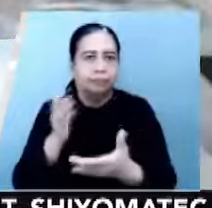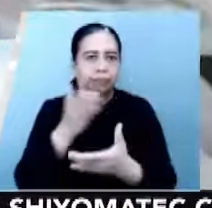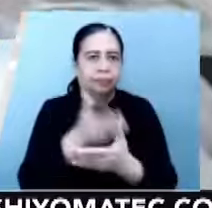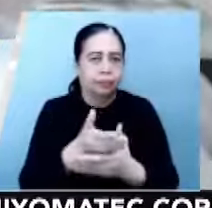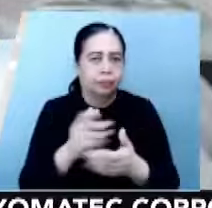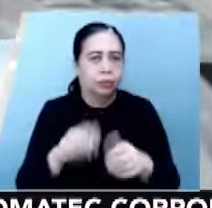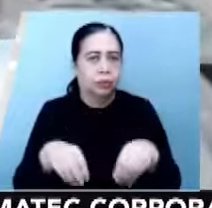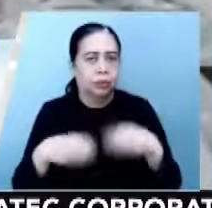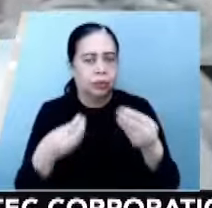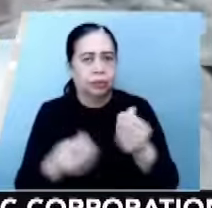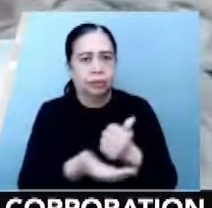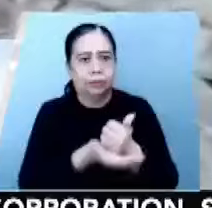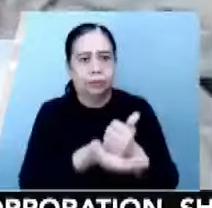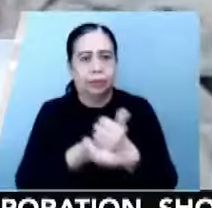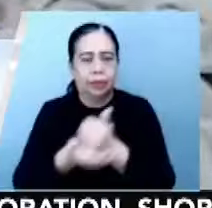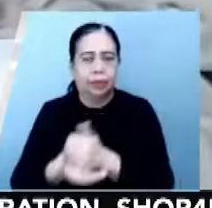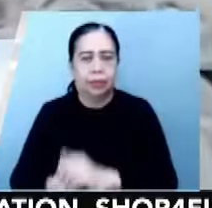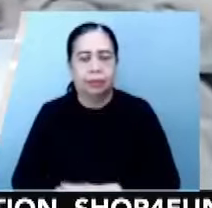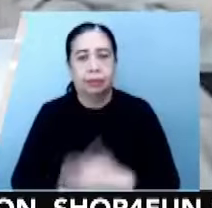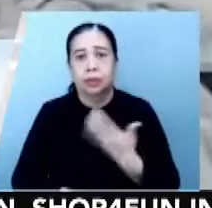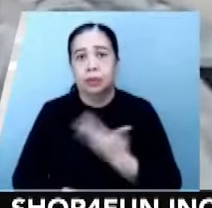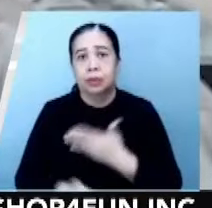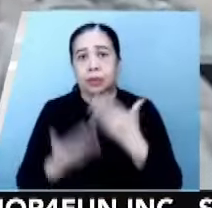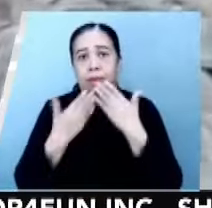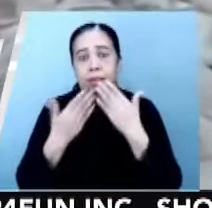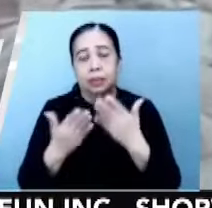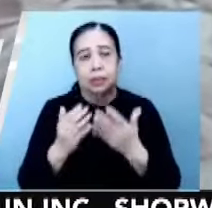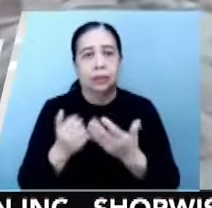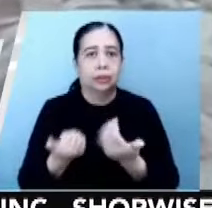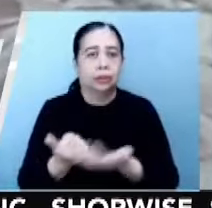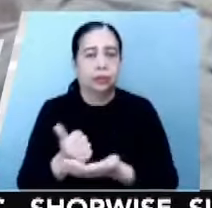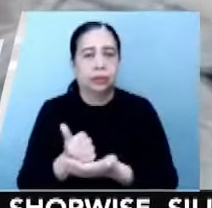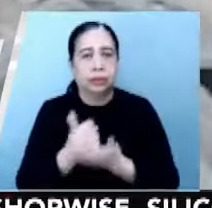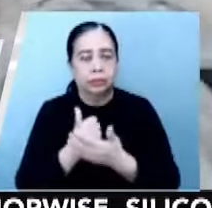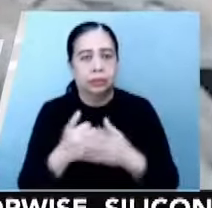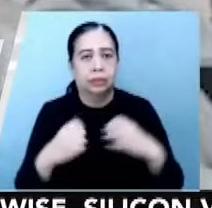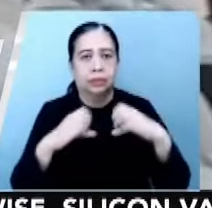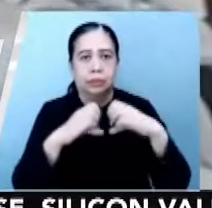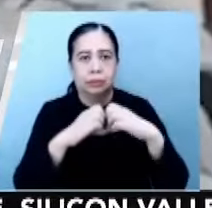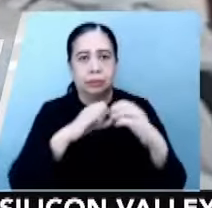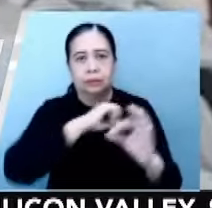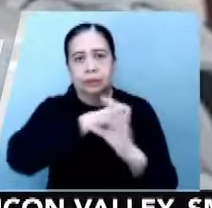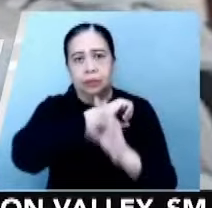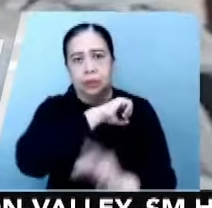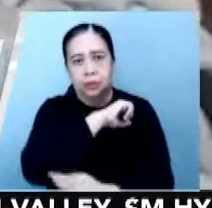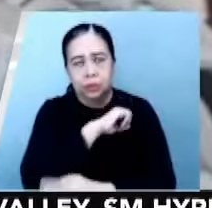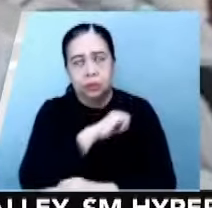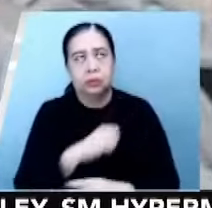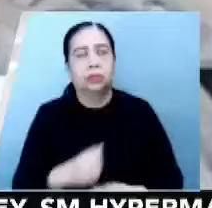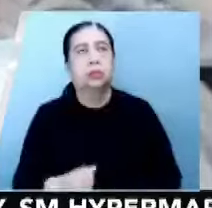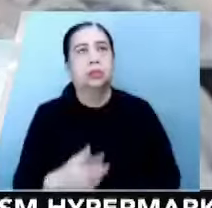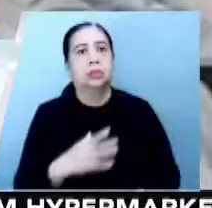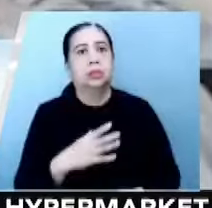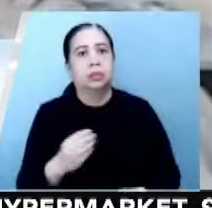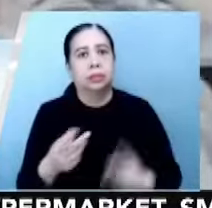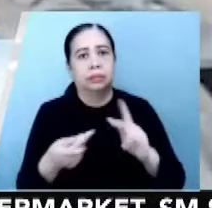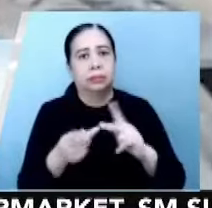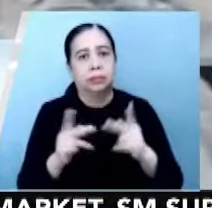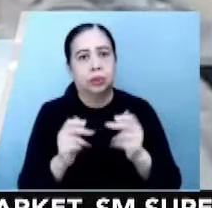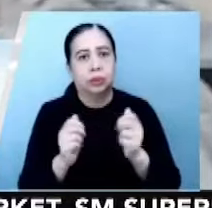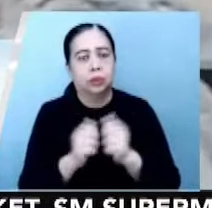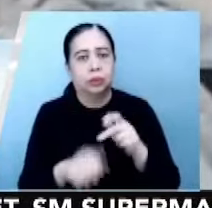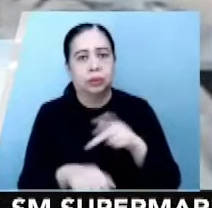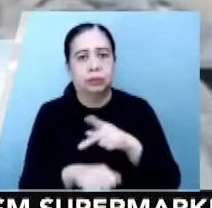tulong. Nagpapasalamat po kami sa tulong ng GMA Kapuso Foundation at partnership with the Philippine Army ay